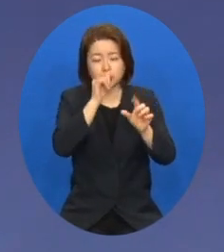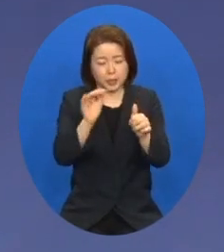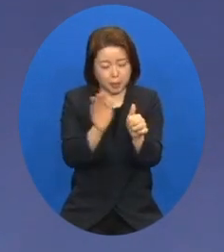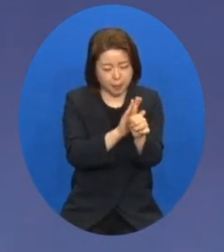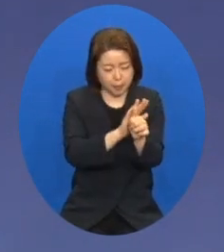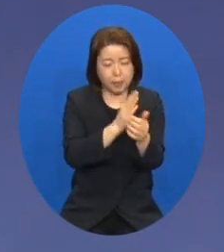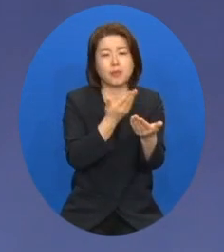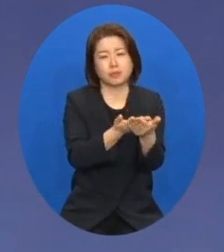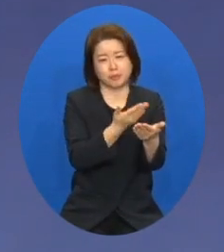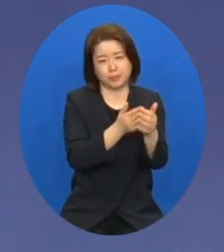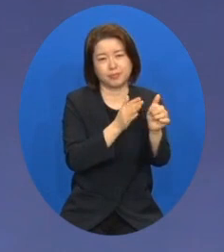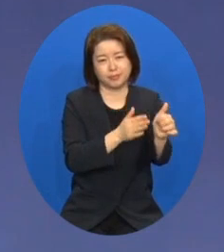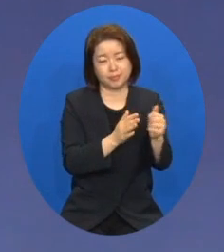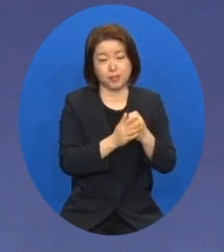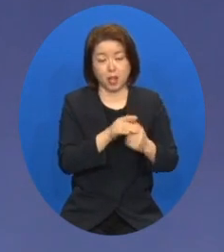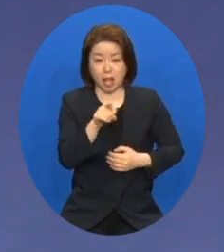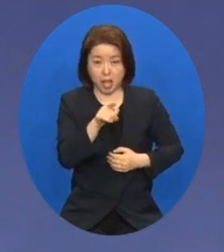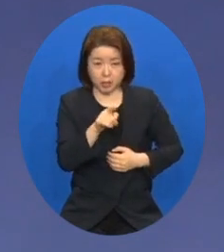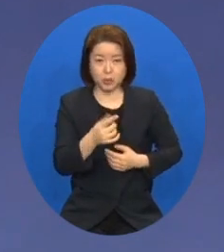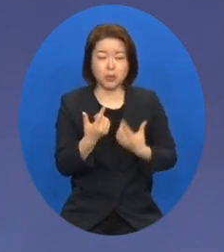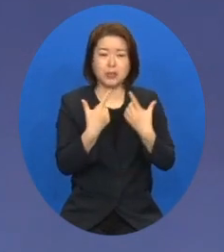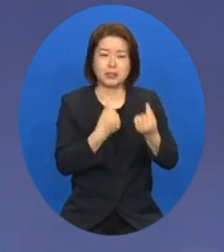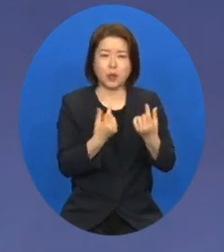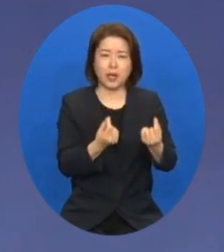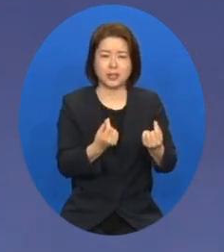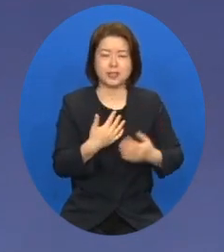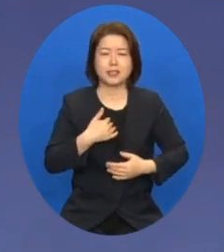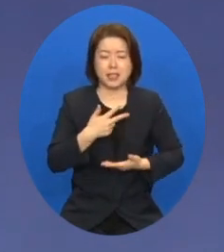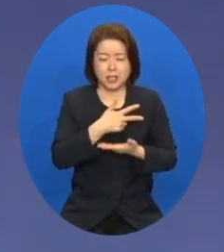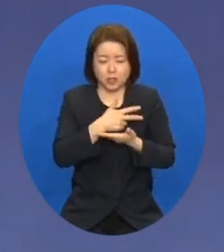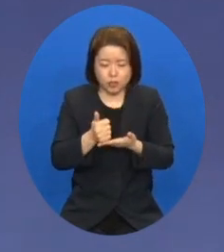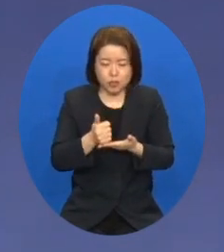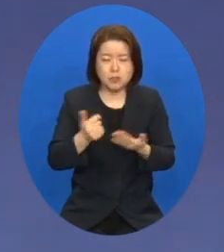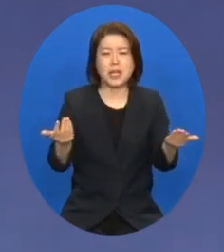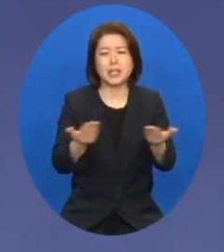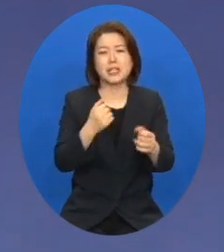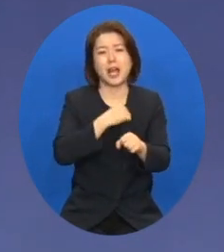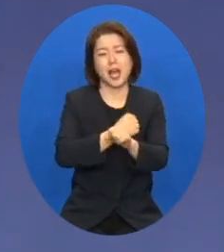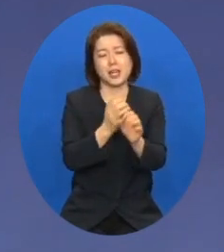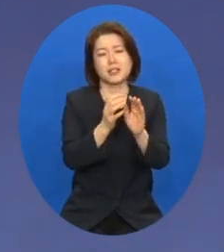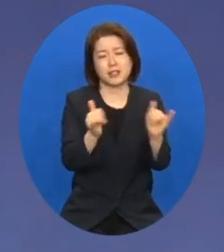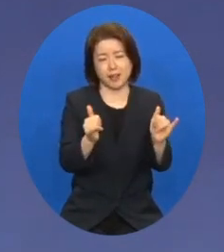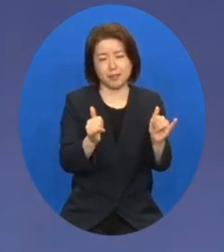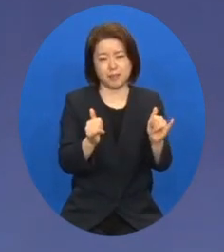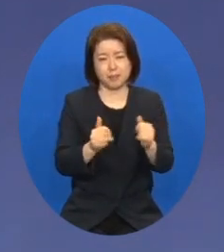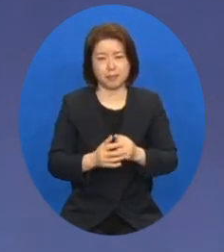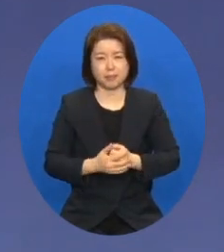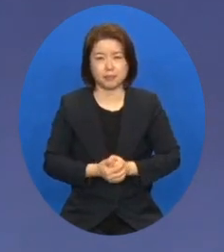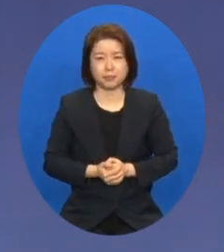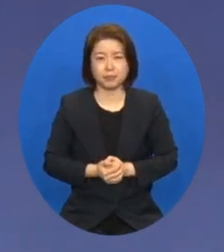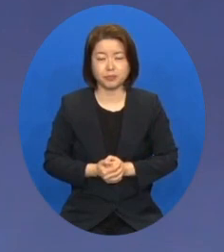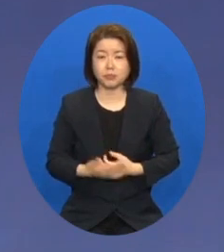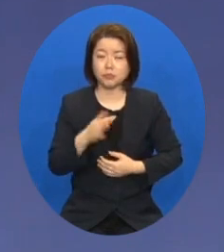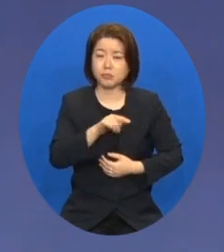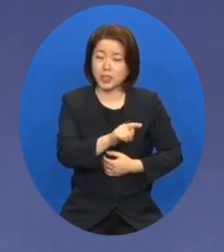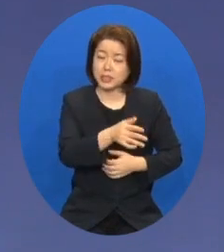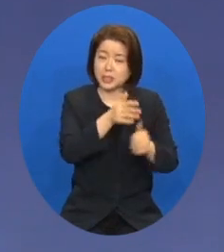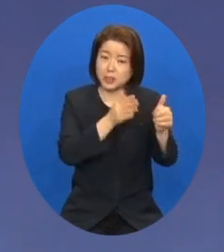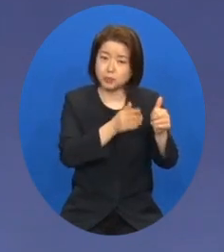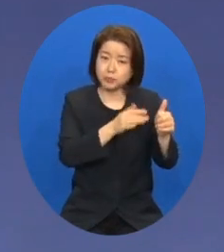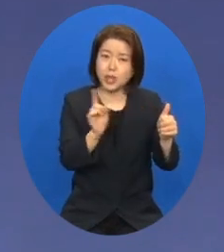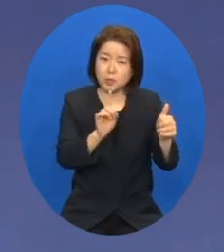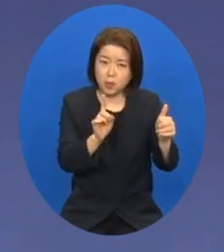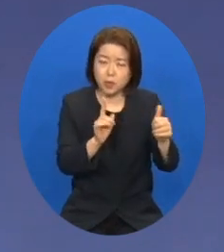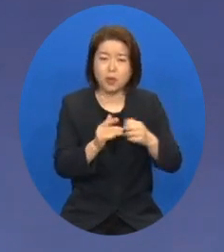주십시오 그도 나와 마찬가지로 주님의 일을 하는 사람입니다 그런데 이 부탁은